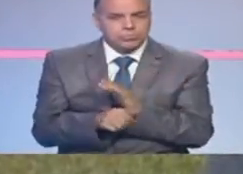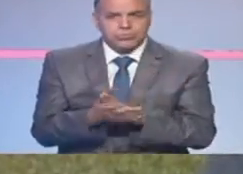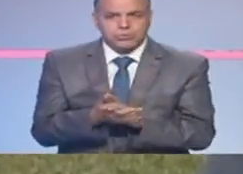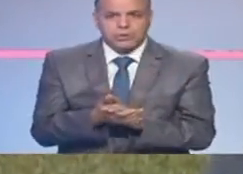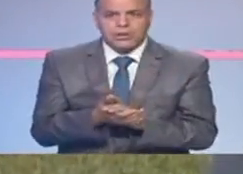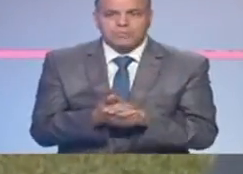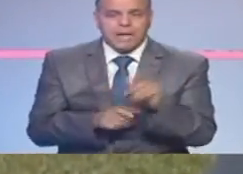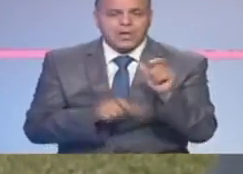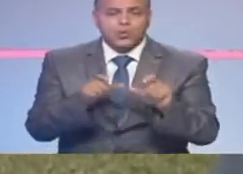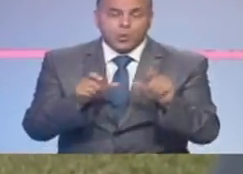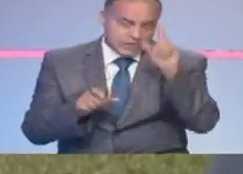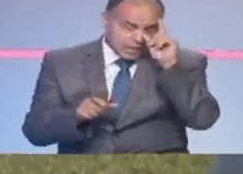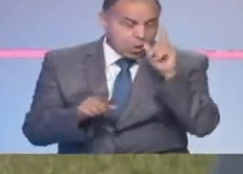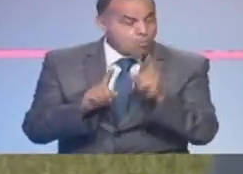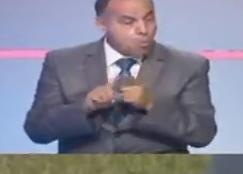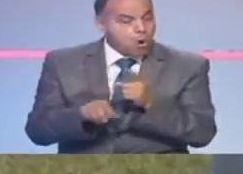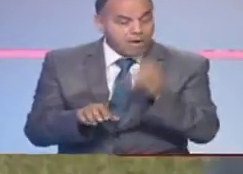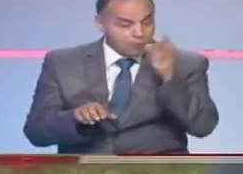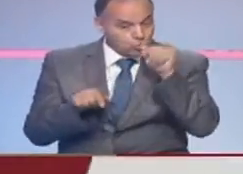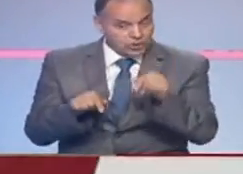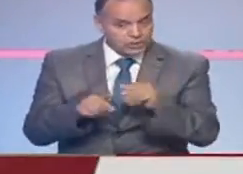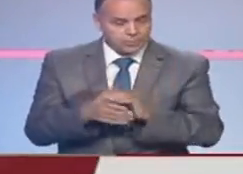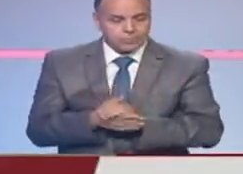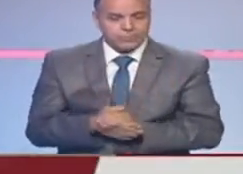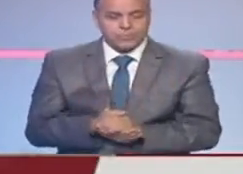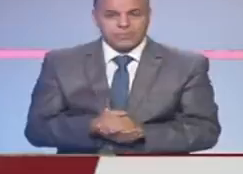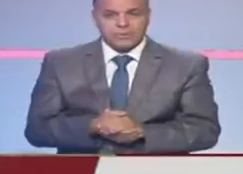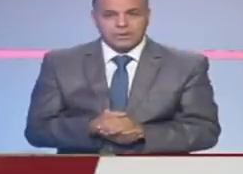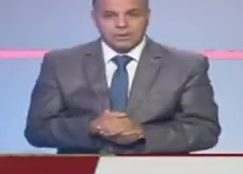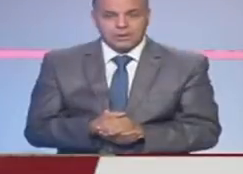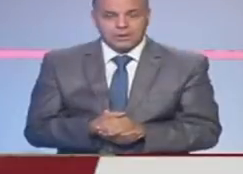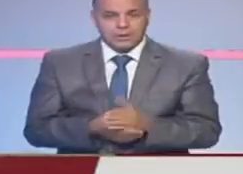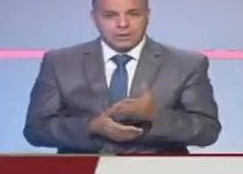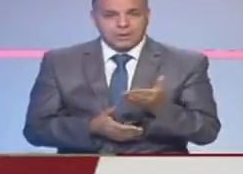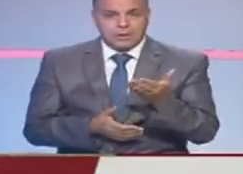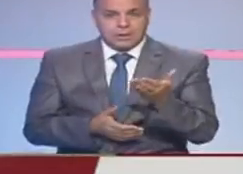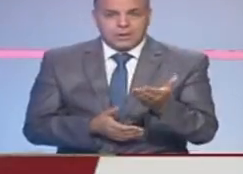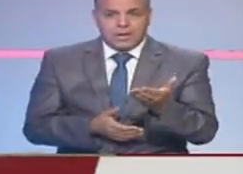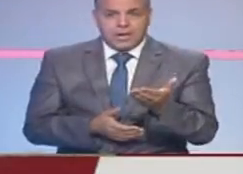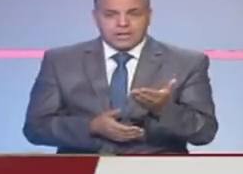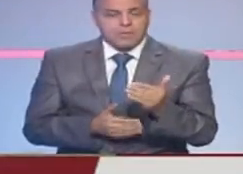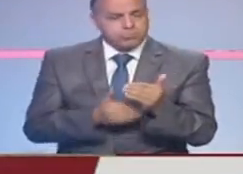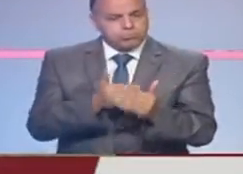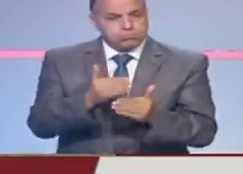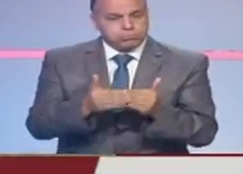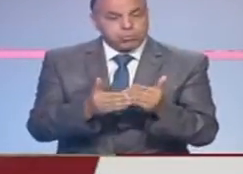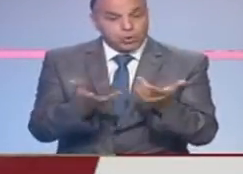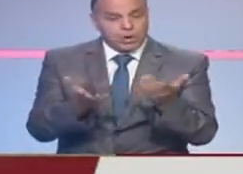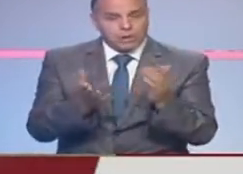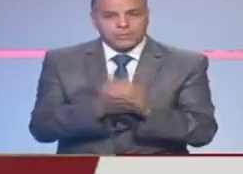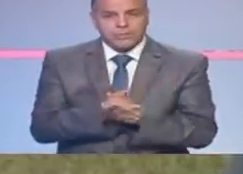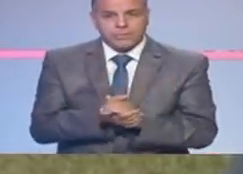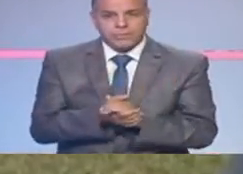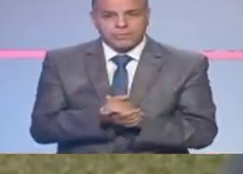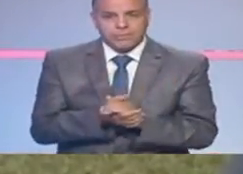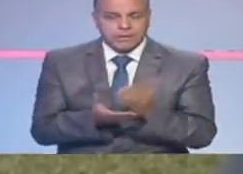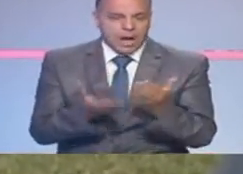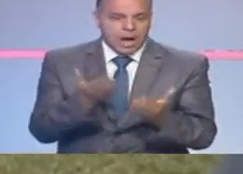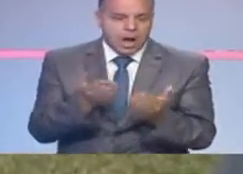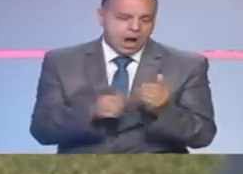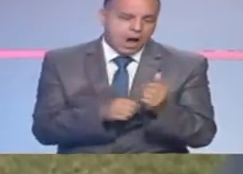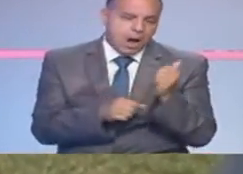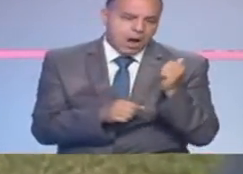اسواق الداخليه اللي هي مهمه مهمه جدا اه اللي هي في في في تقدم ملحوظ اه في وقال